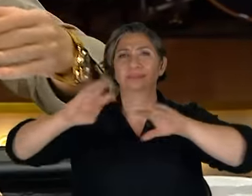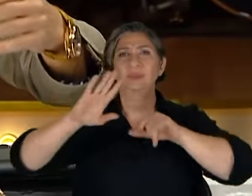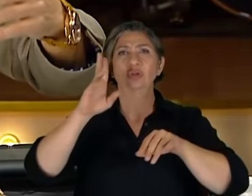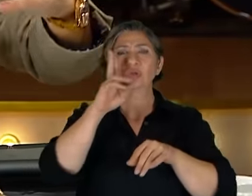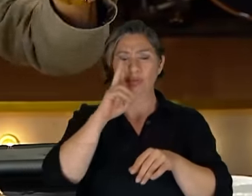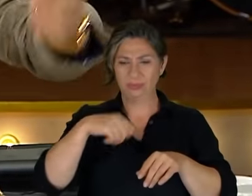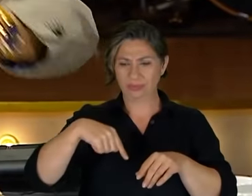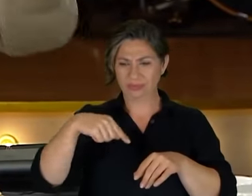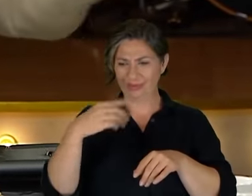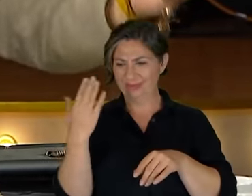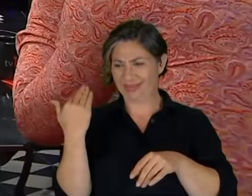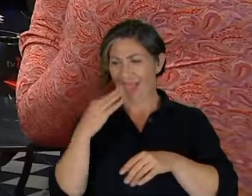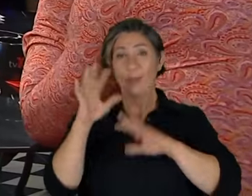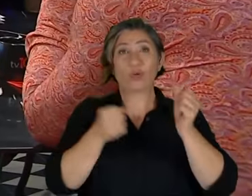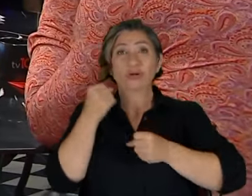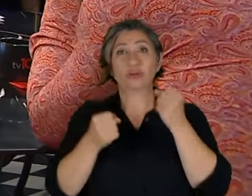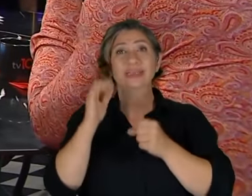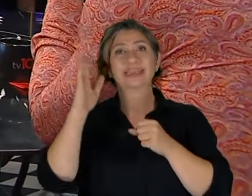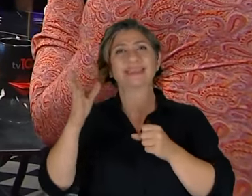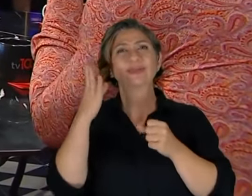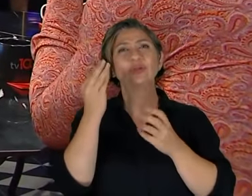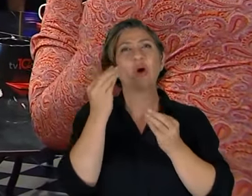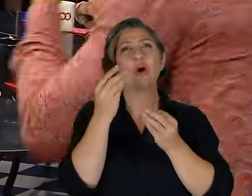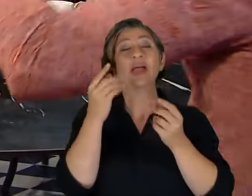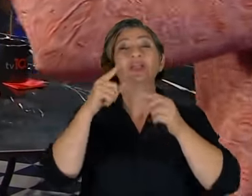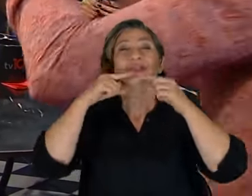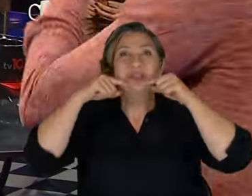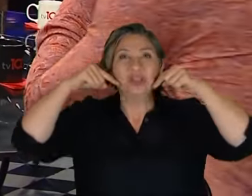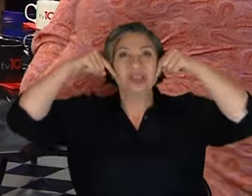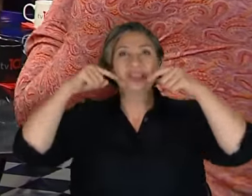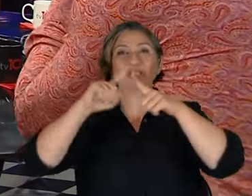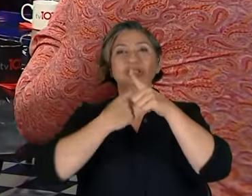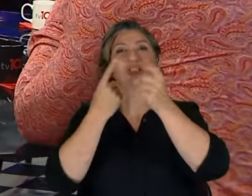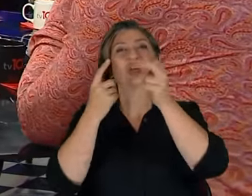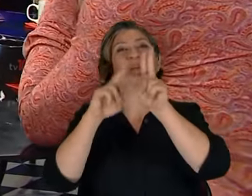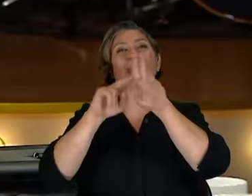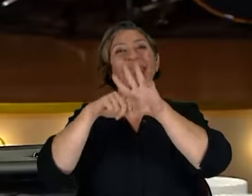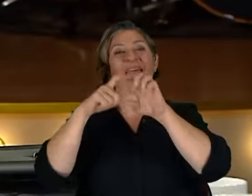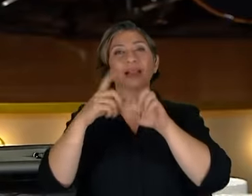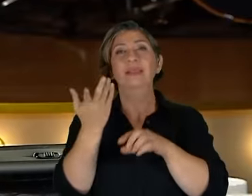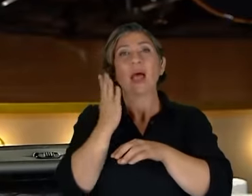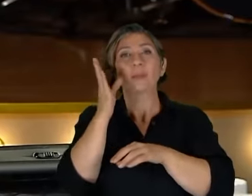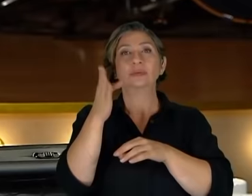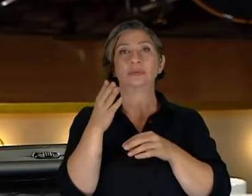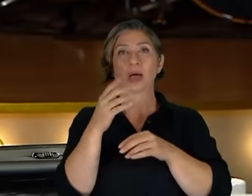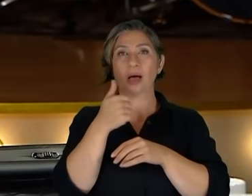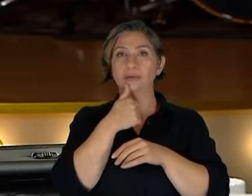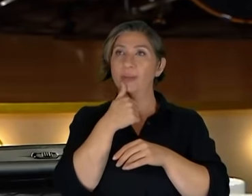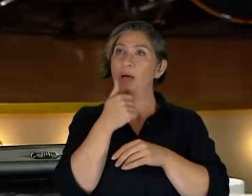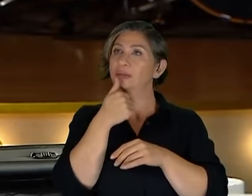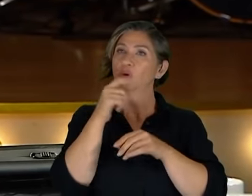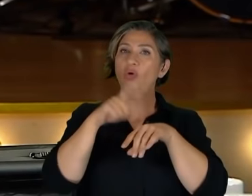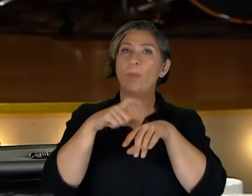son günlerde hepimiz koşa koşa gittik çok methedildi Joker filmine Joker filminde ne yapıyor Joker filminde